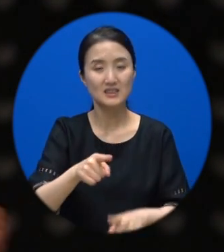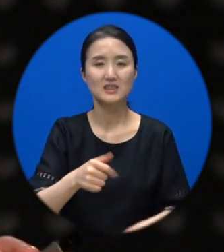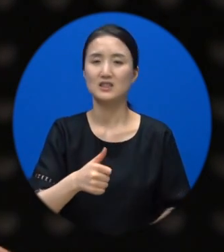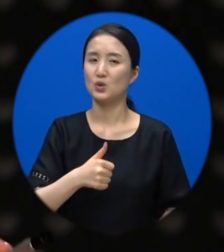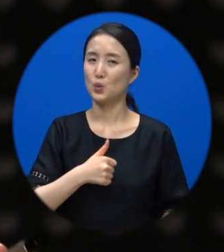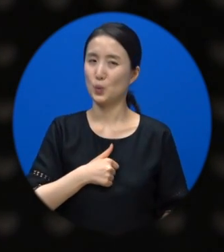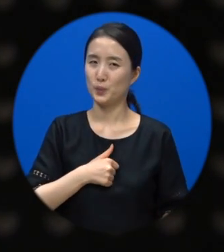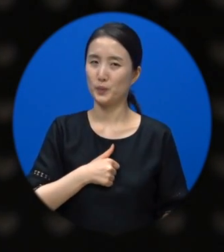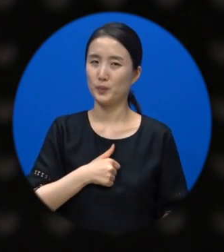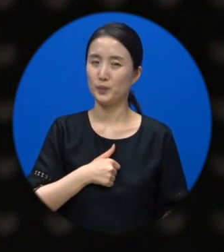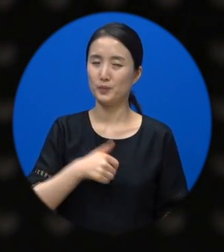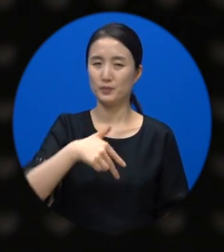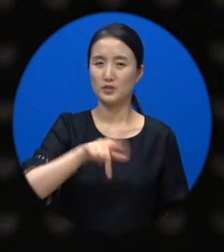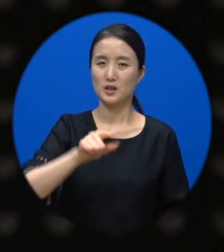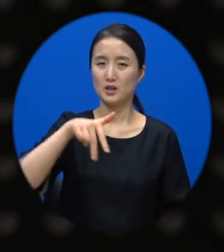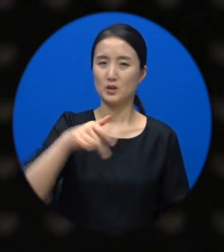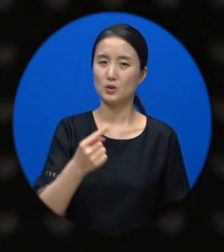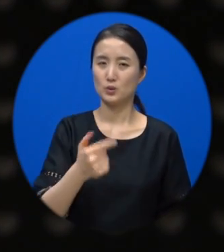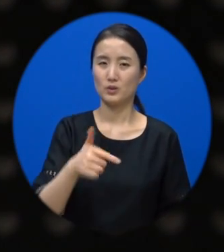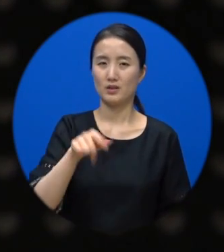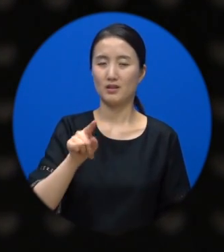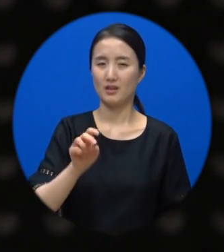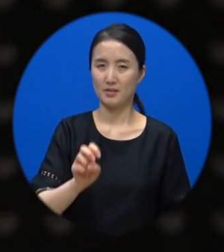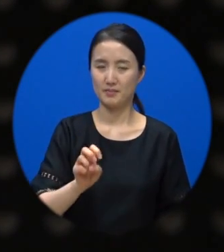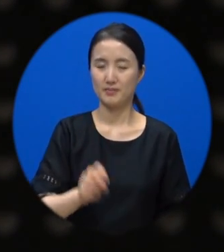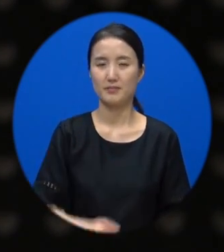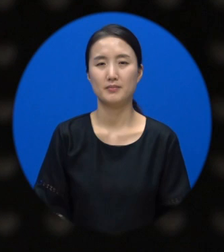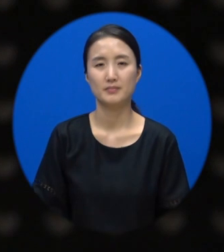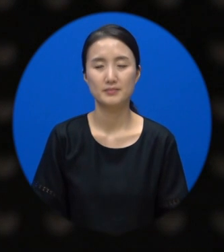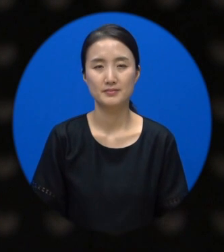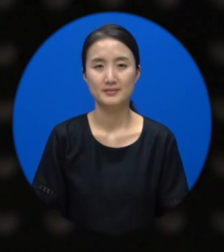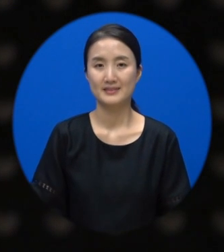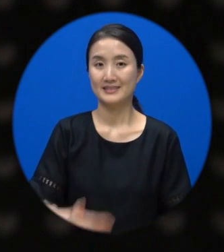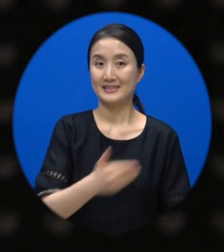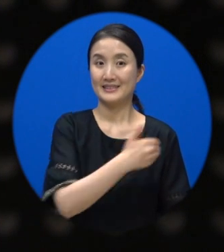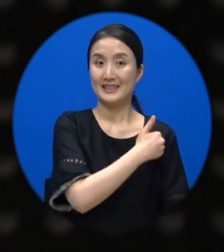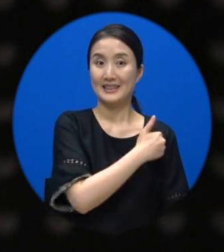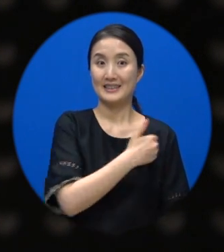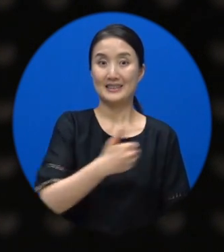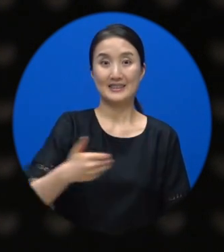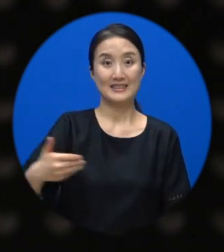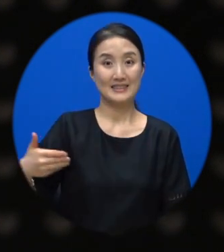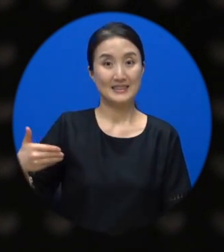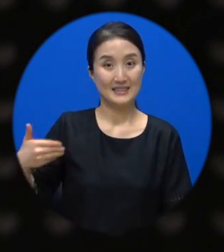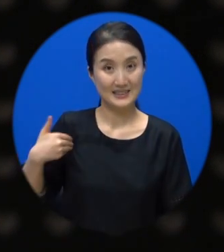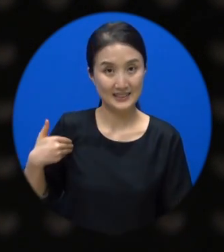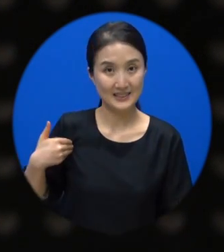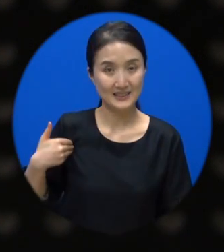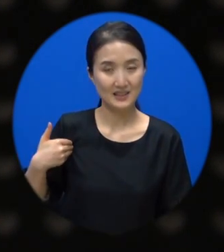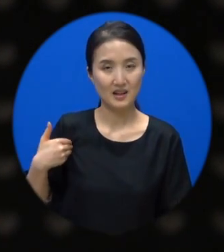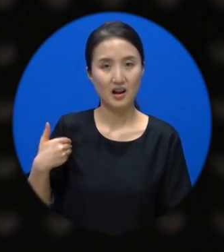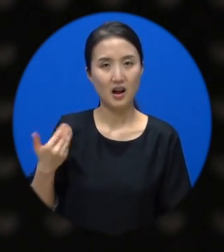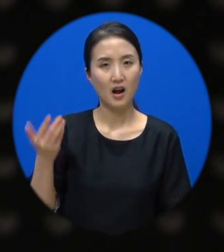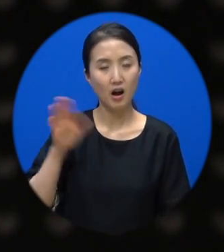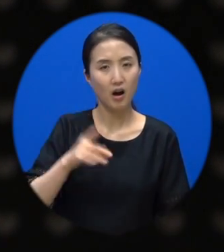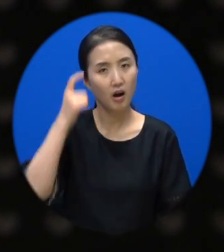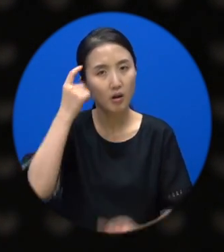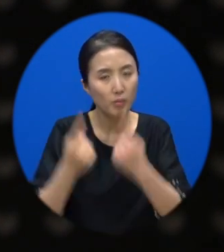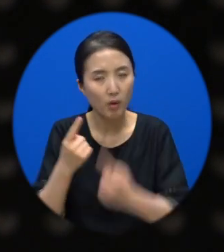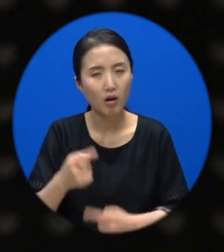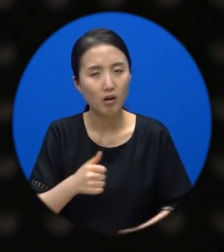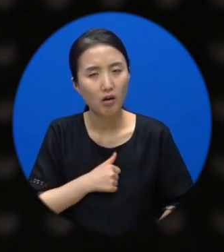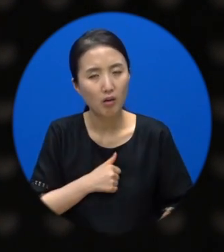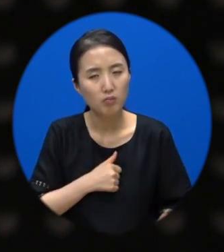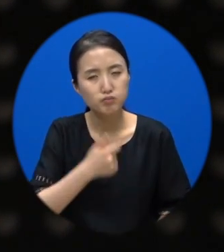이건 어마어마한 차이가 있어요. 자신감이 있는 사람도 자존감이 굉장히 바닥 수준을 치는